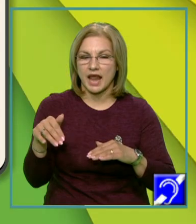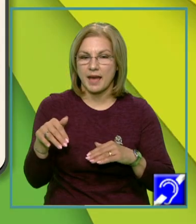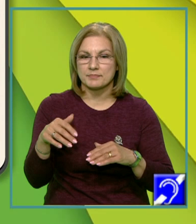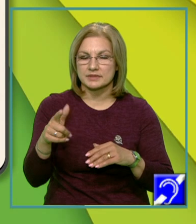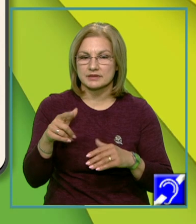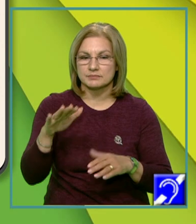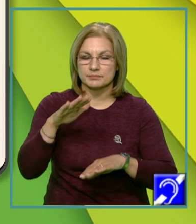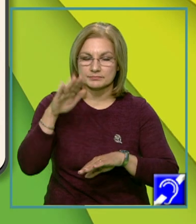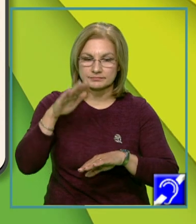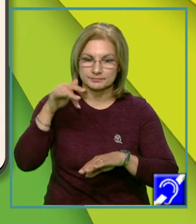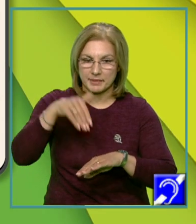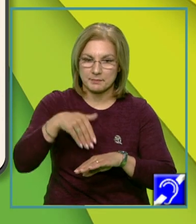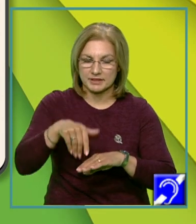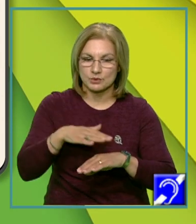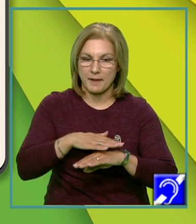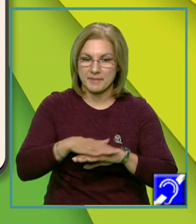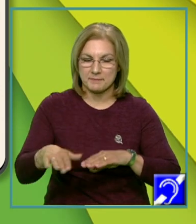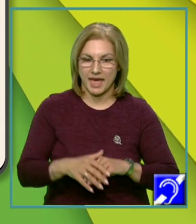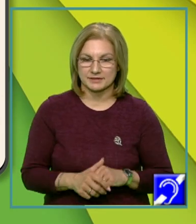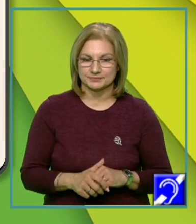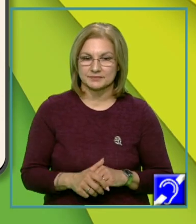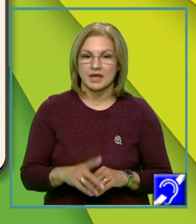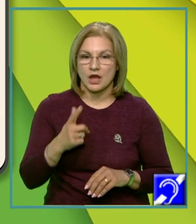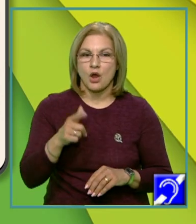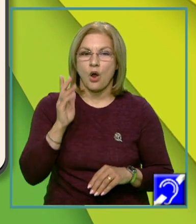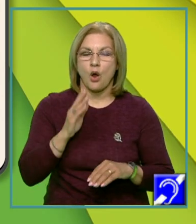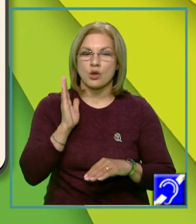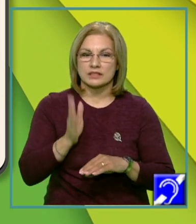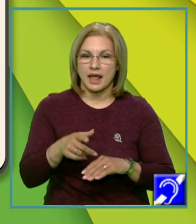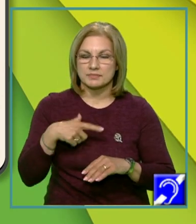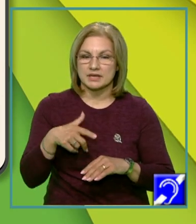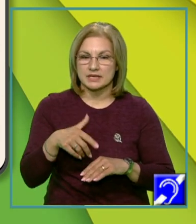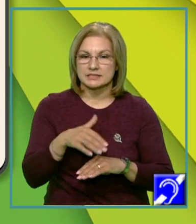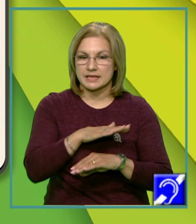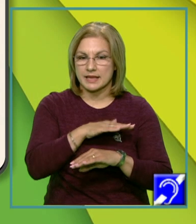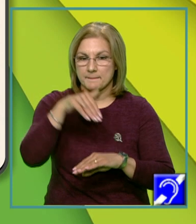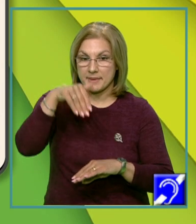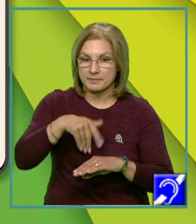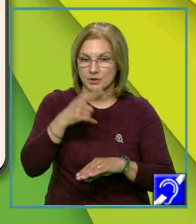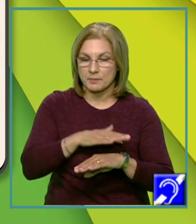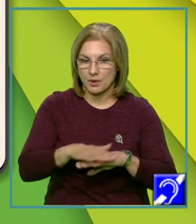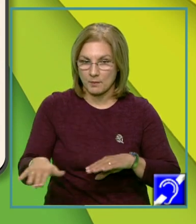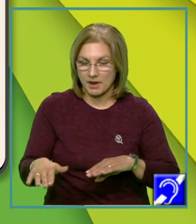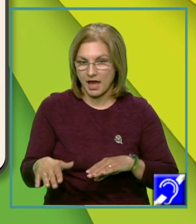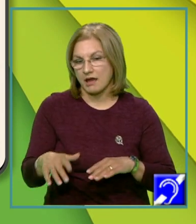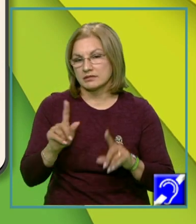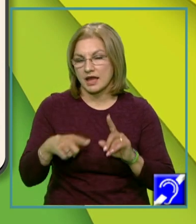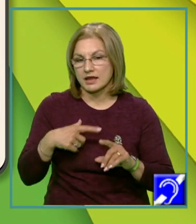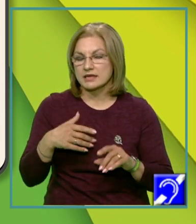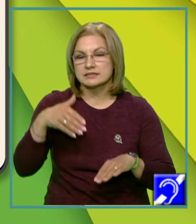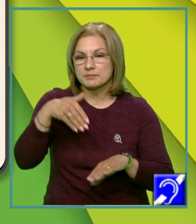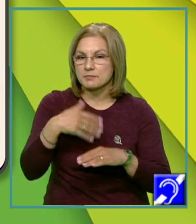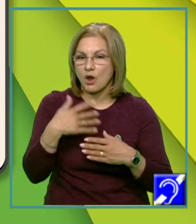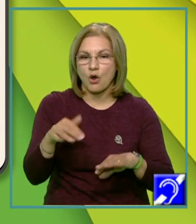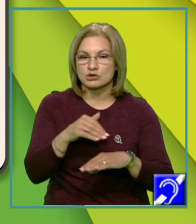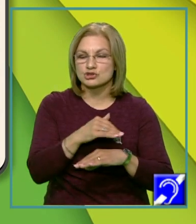spunem că o dreaptă este perpendiculară pe un plan dacă este perpendiculară pe orice dreapta inclusă în